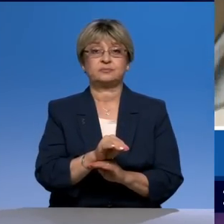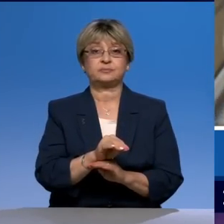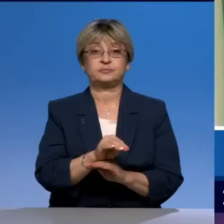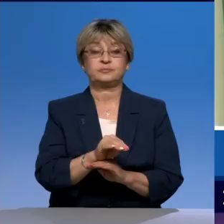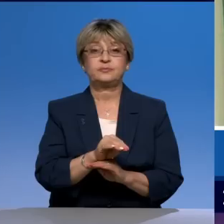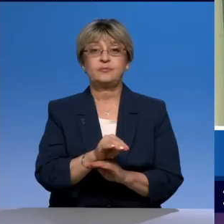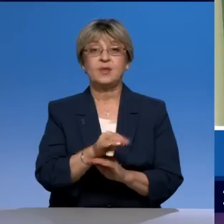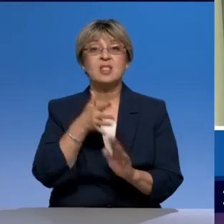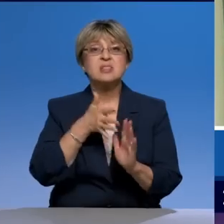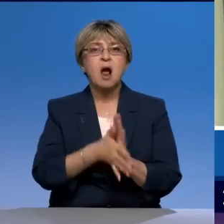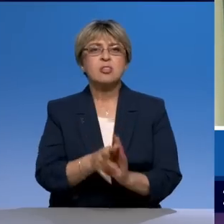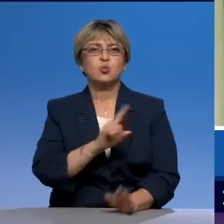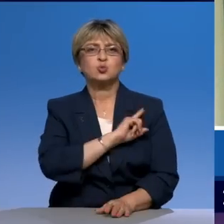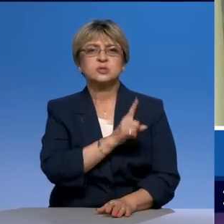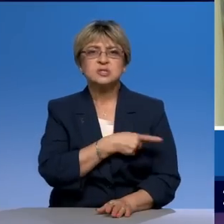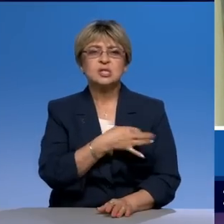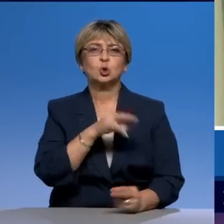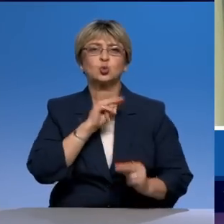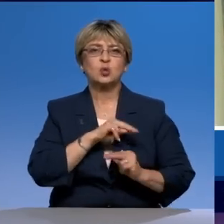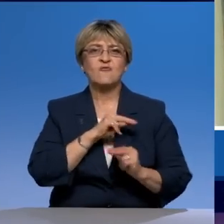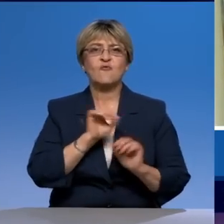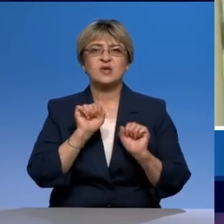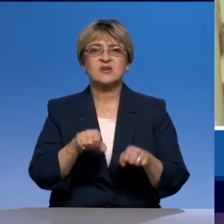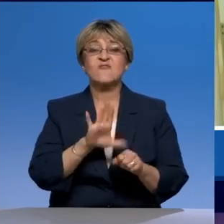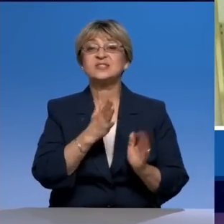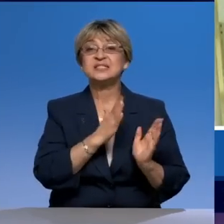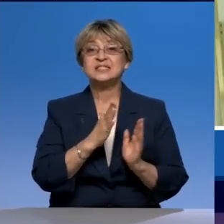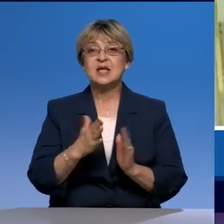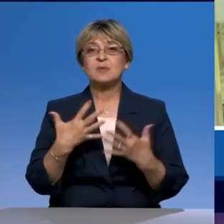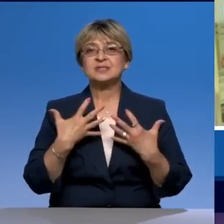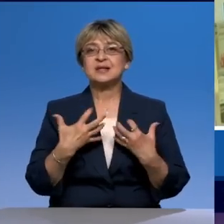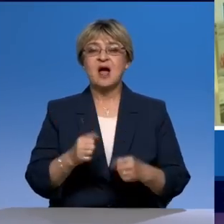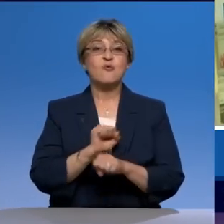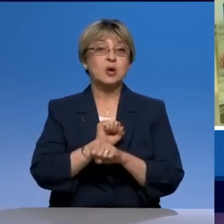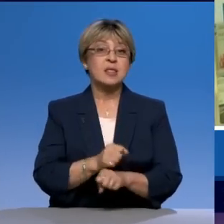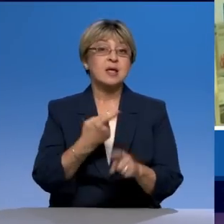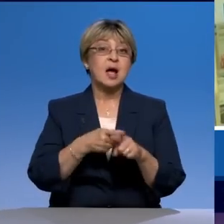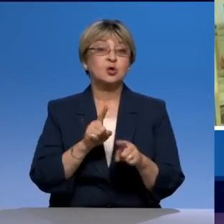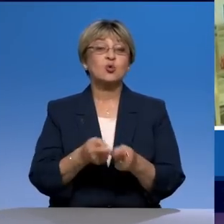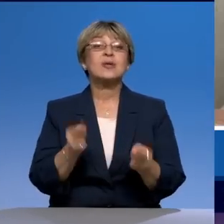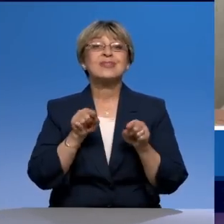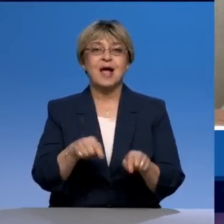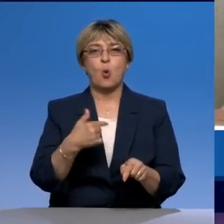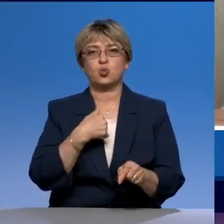траты сил и трудовых ресурсов в системе здравоохранения, которые так у нас в дефиците.